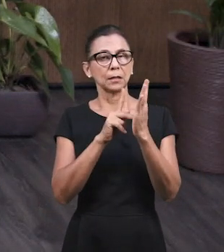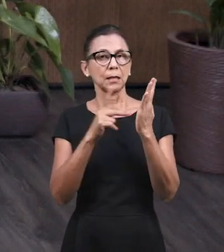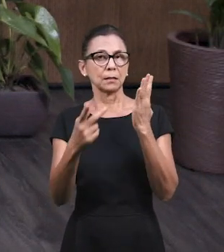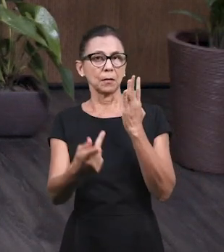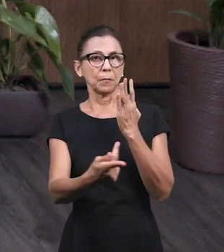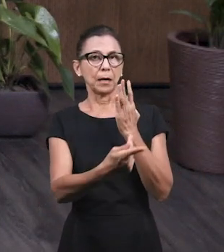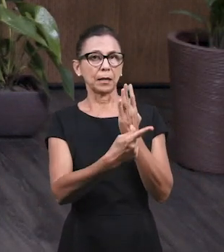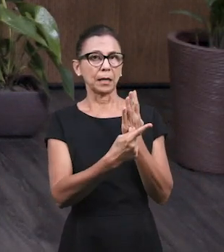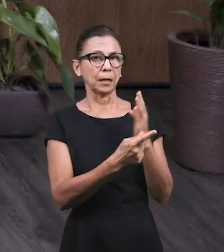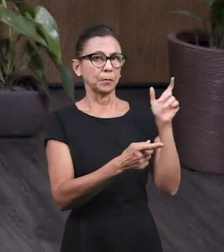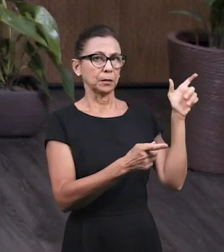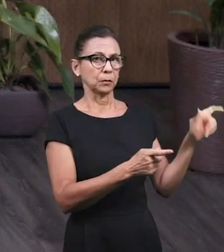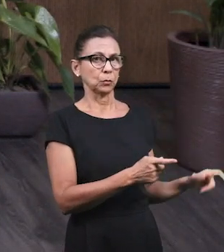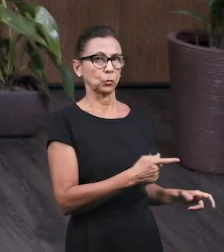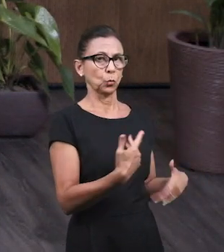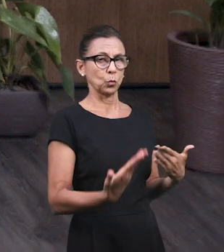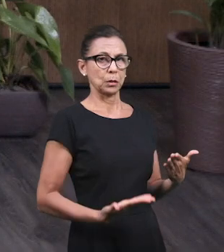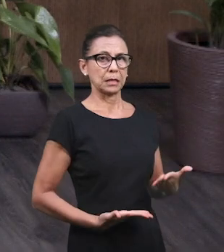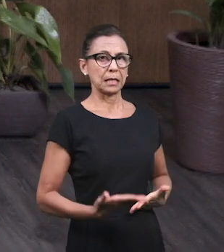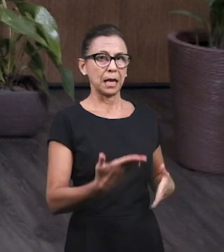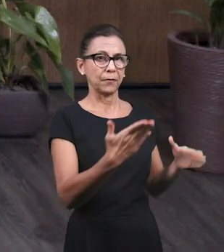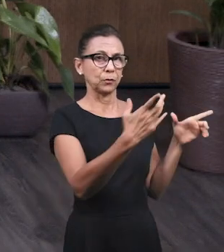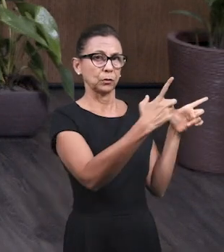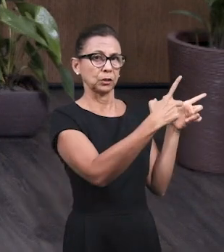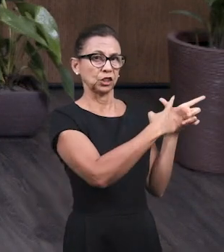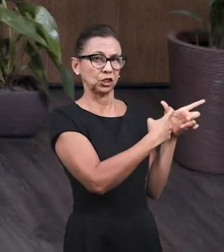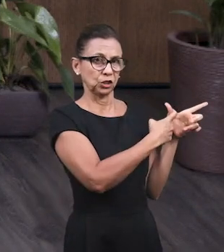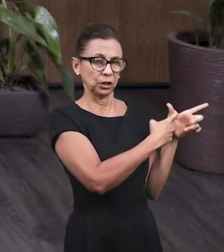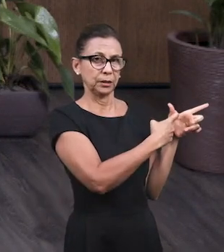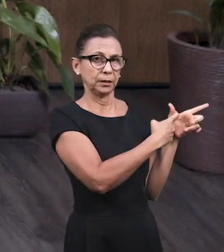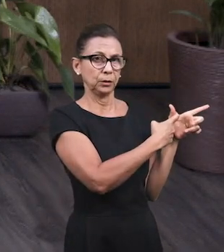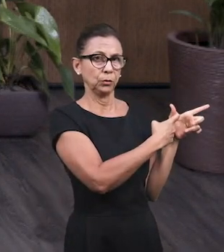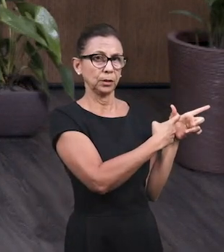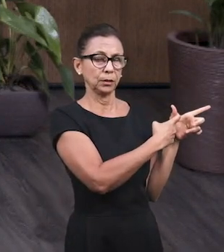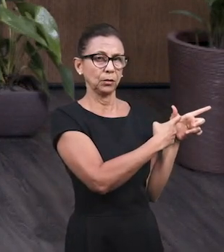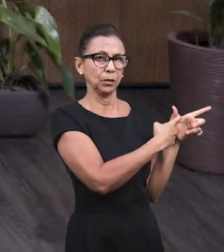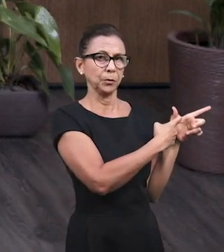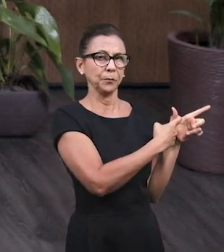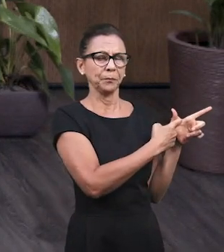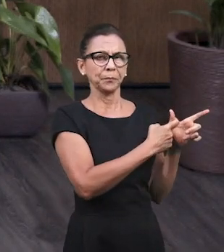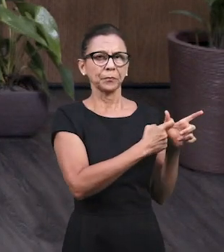serviteur, c'est lui qui était le créancier et son